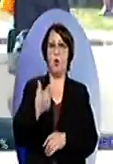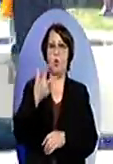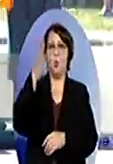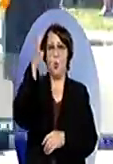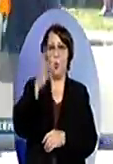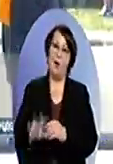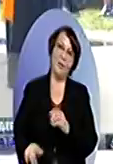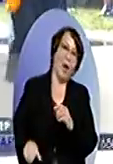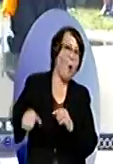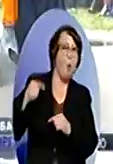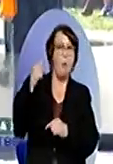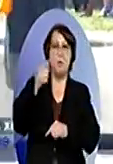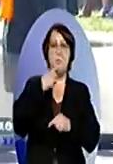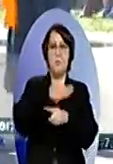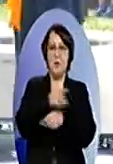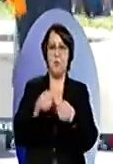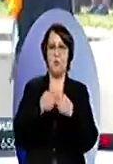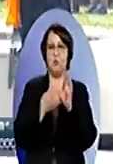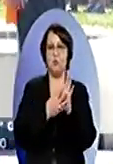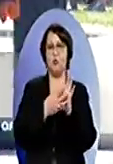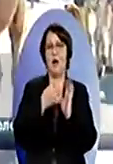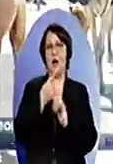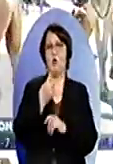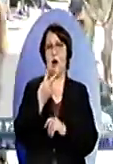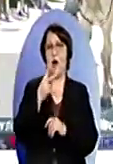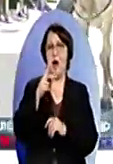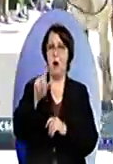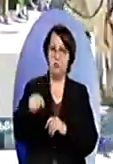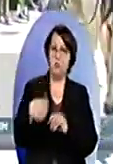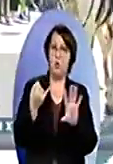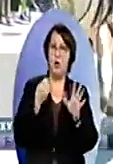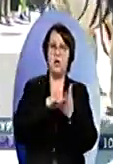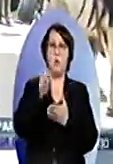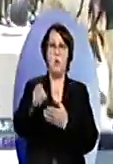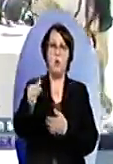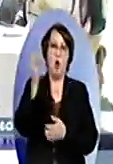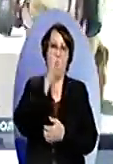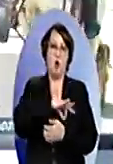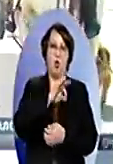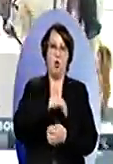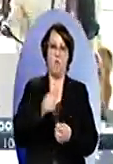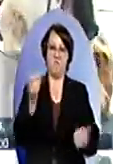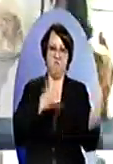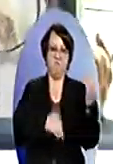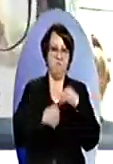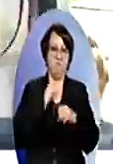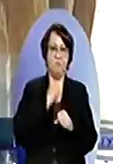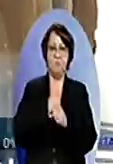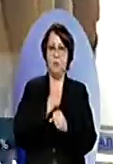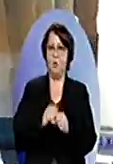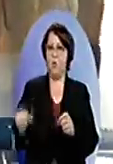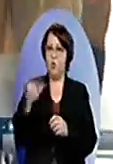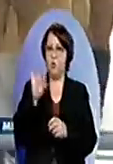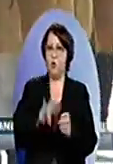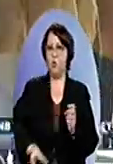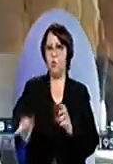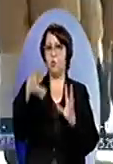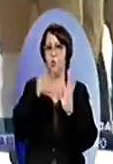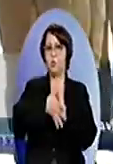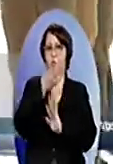биелүүлж нийтдээ 912.6 тэрбум төгрөгийн орлоготой ажилласан байна. Улсын болон орон нутгийн төсөвт